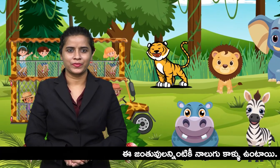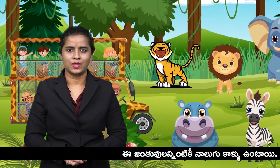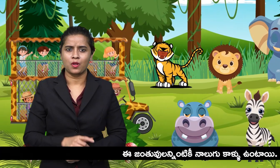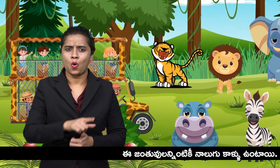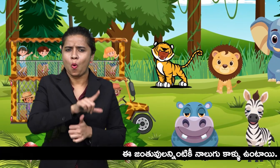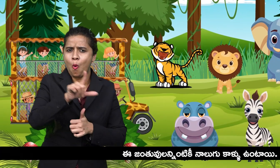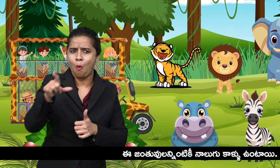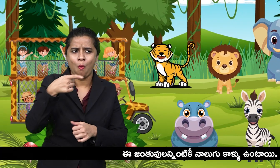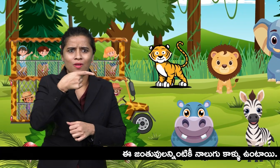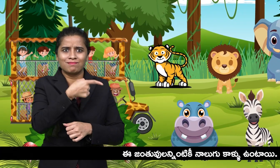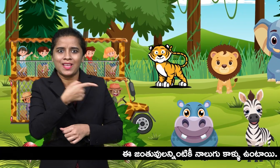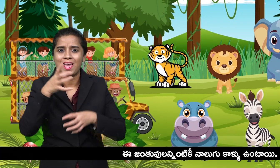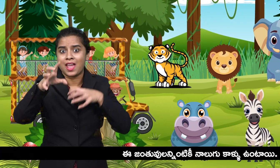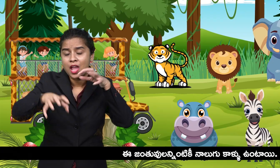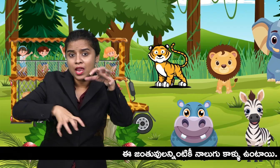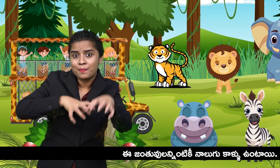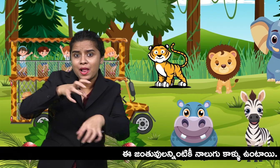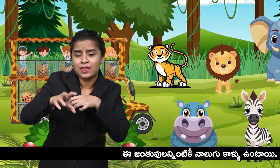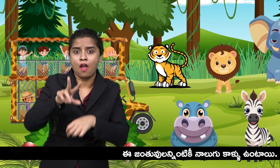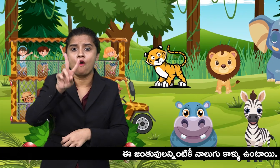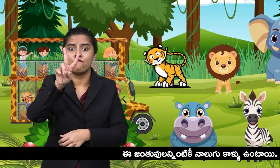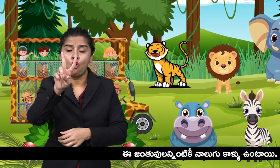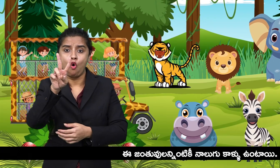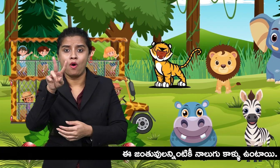ఈ జంతువులన్నింటికీ 4 కాళ్ళు ఉంటాయి.